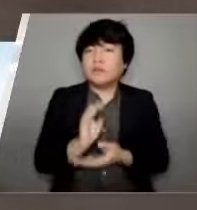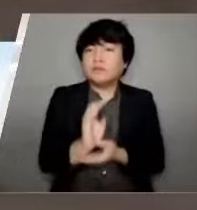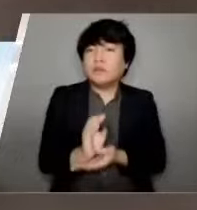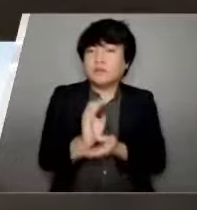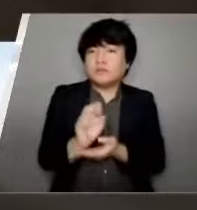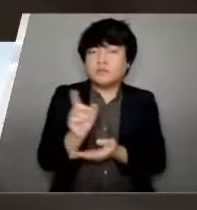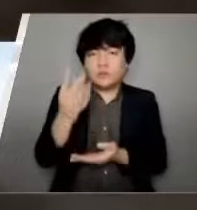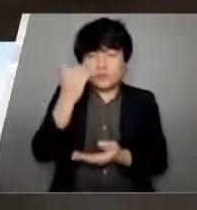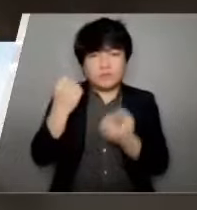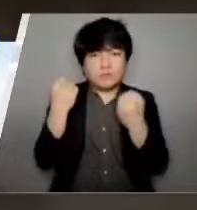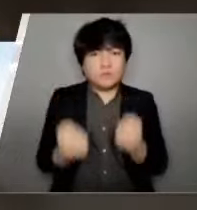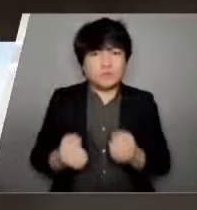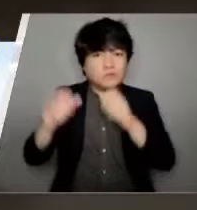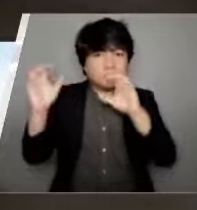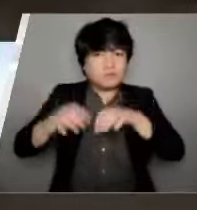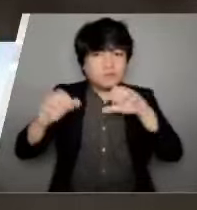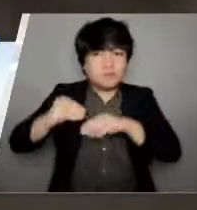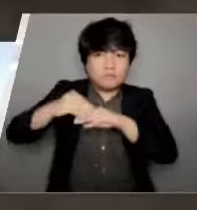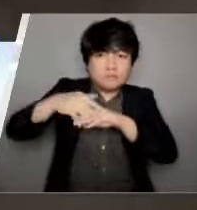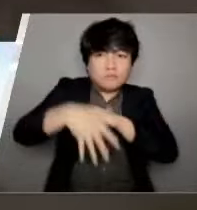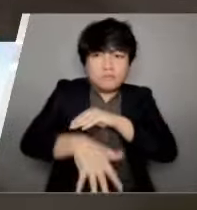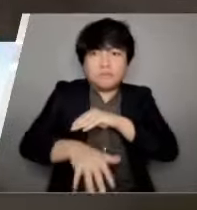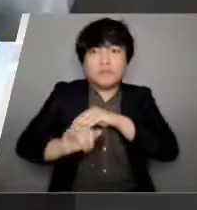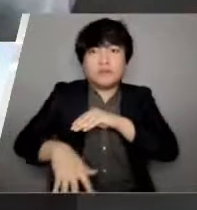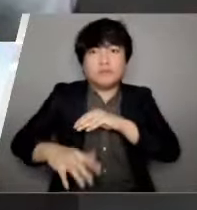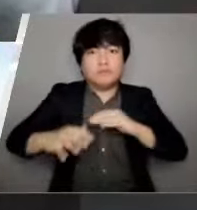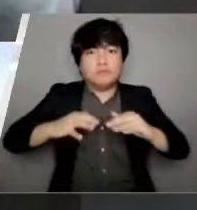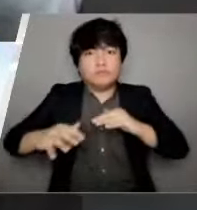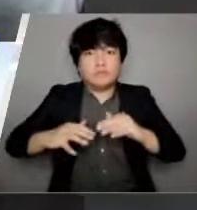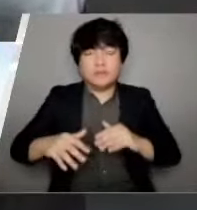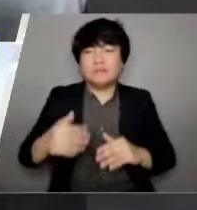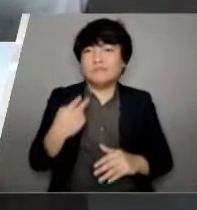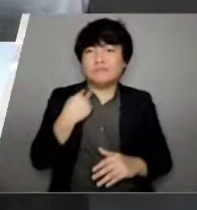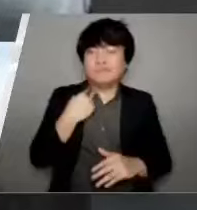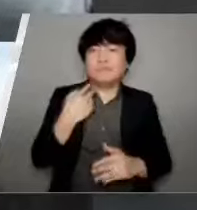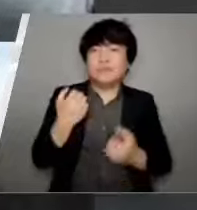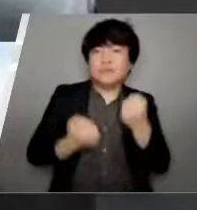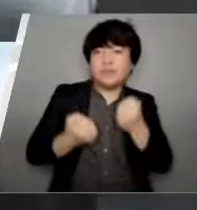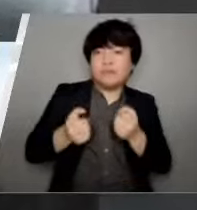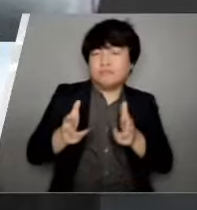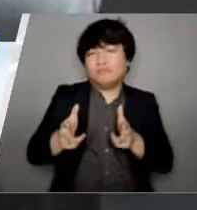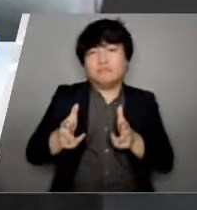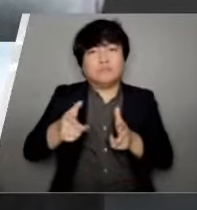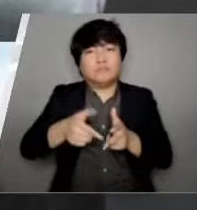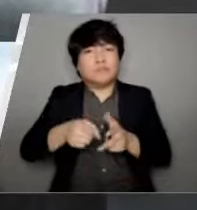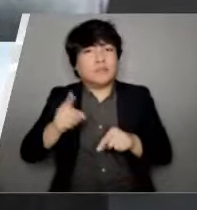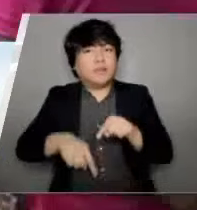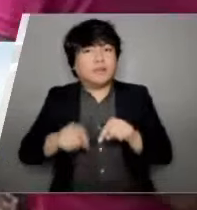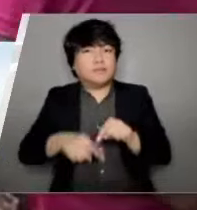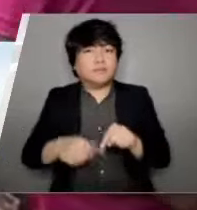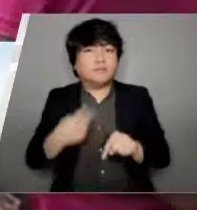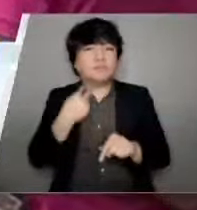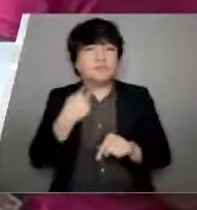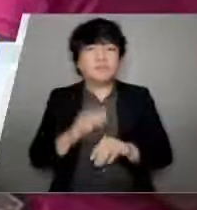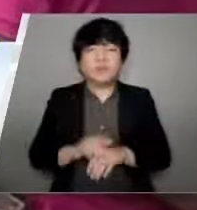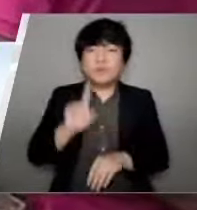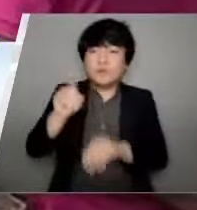pag-ulan. Stranded tuloy ang ilang motorista. Sa kabilang barangay naman, isang lalaki ang nawawala na